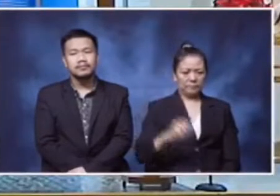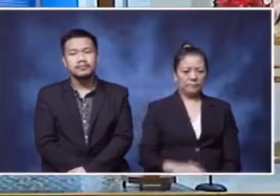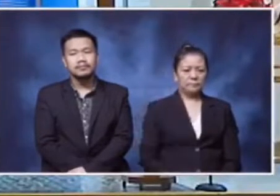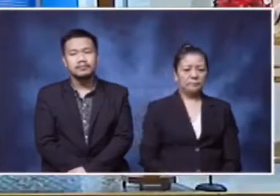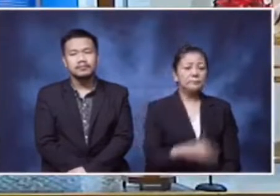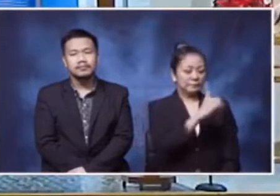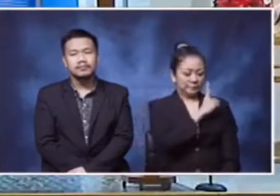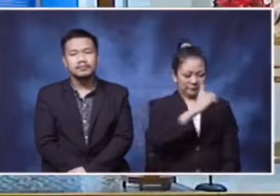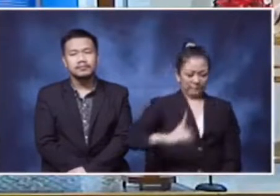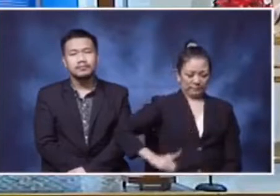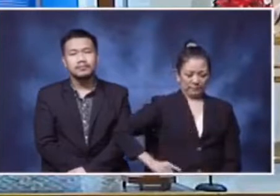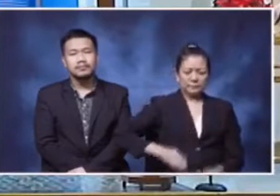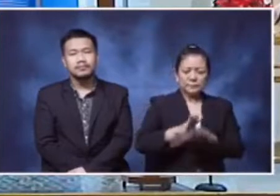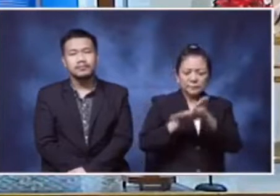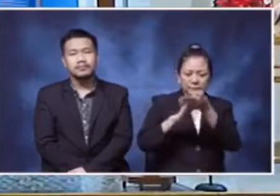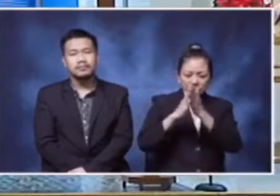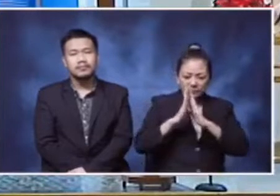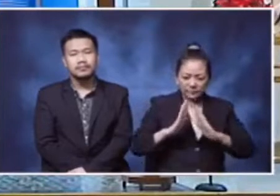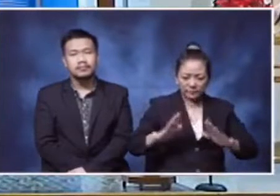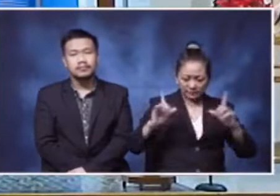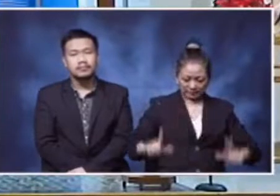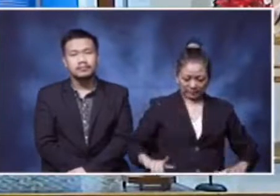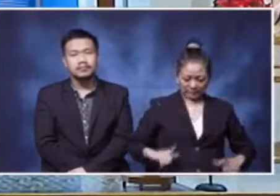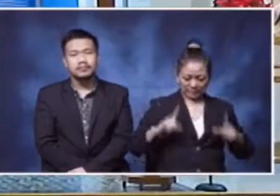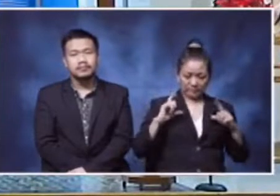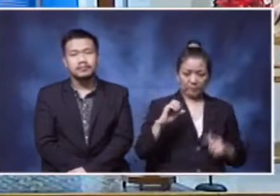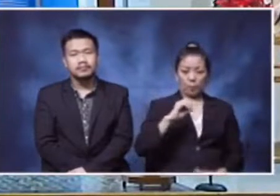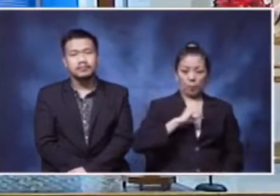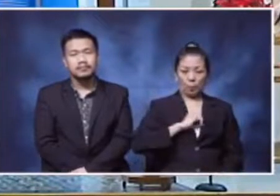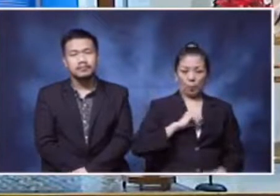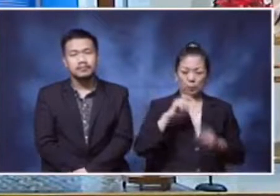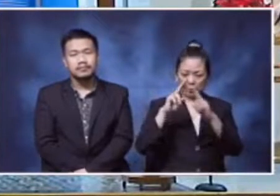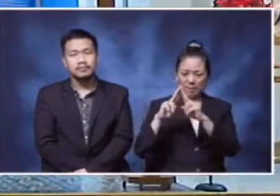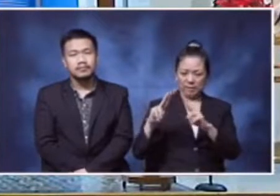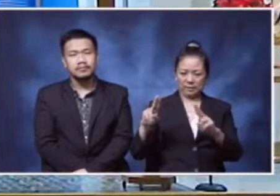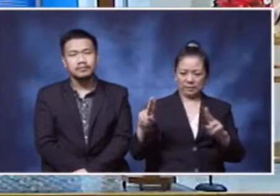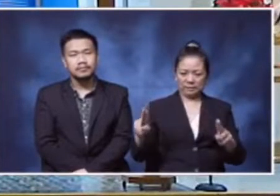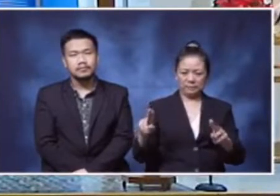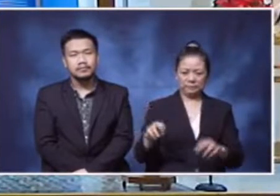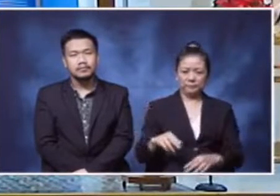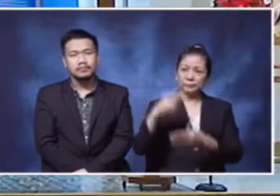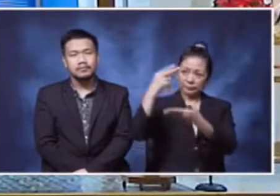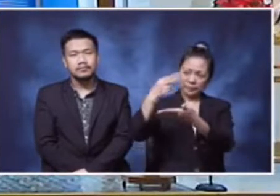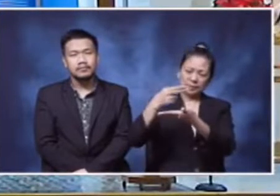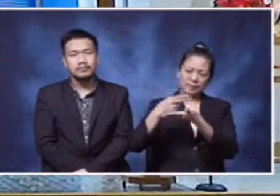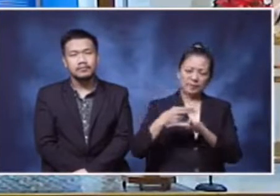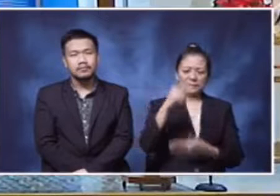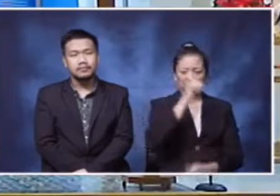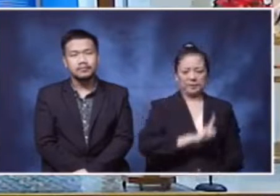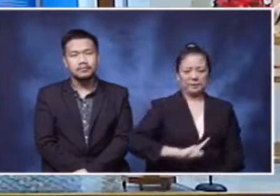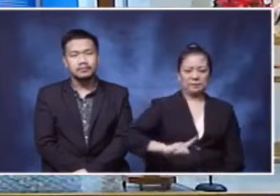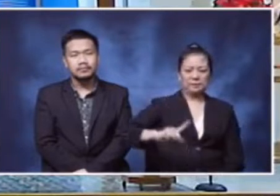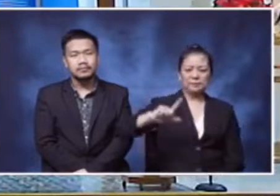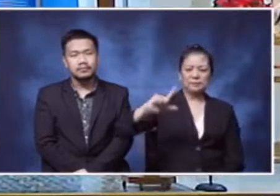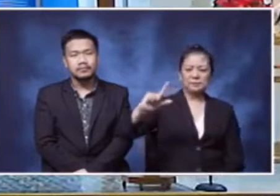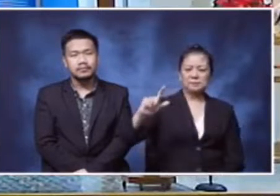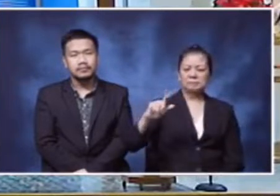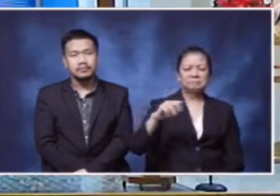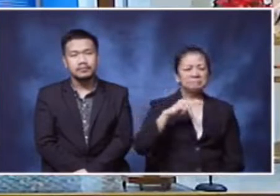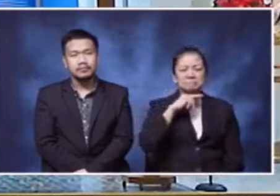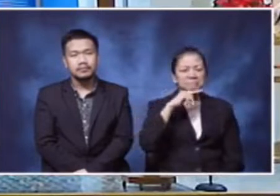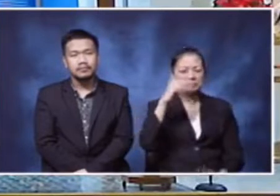Si David ay panatag nang nakatira sa kanyang bahay. Sa tulong ng Panginoon, hindi na